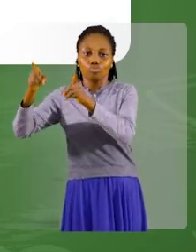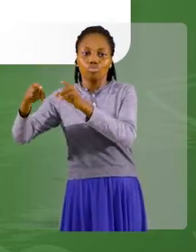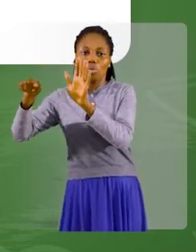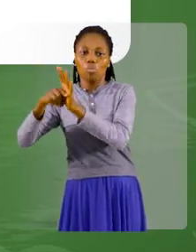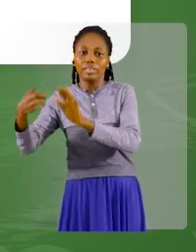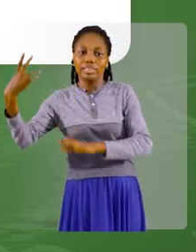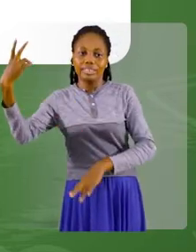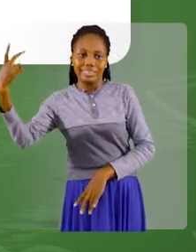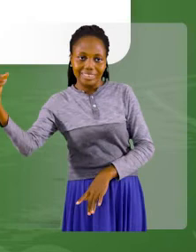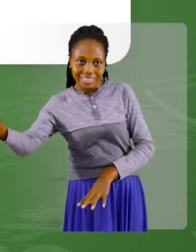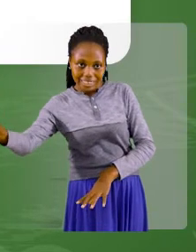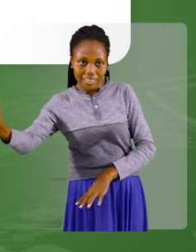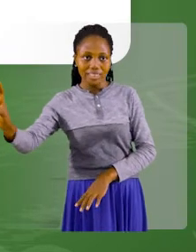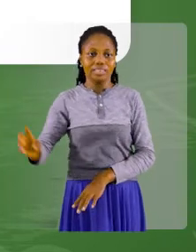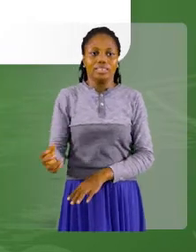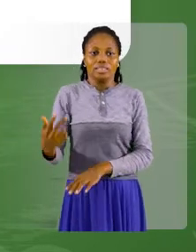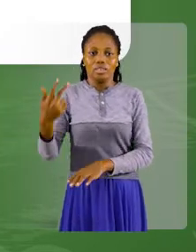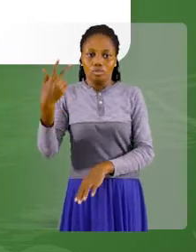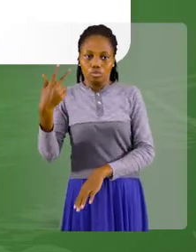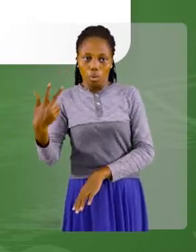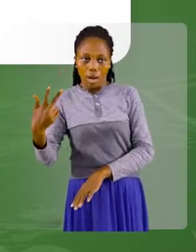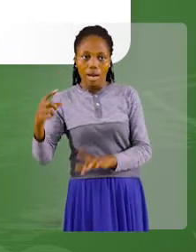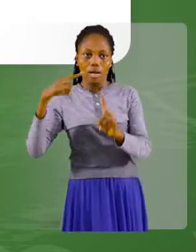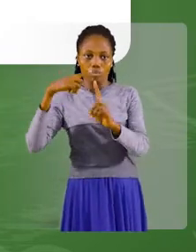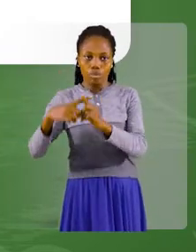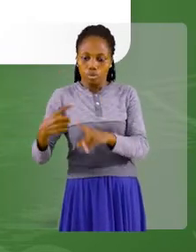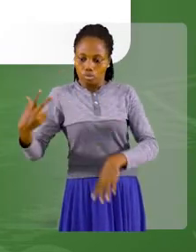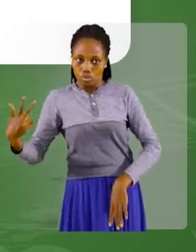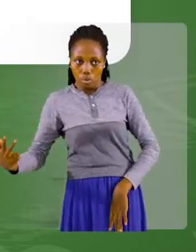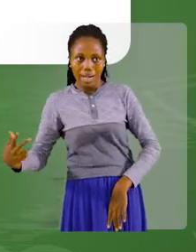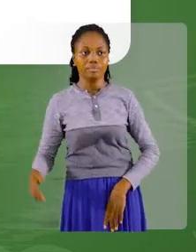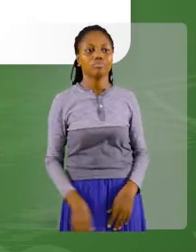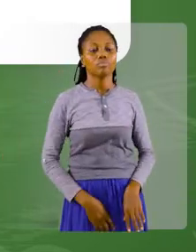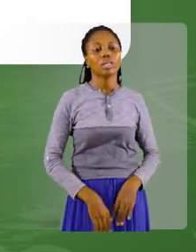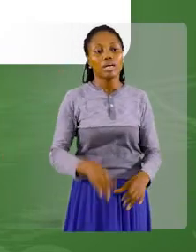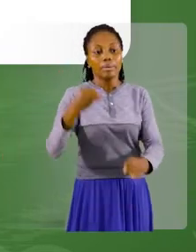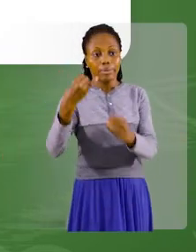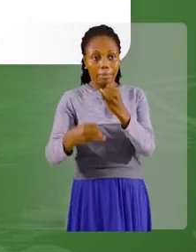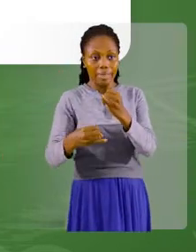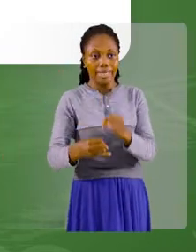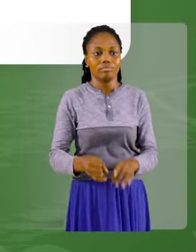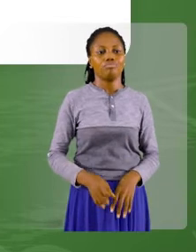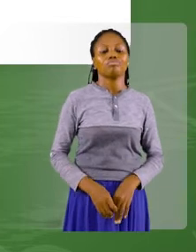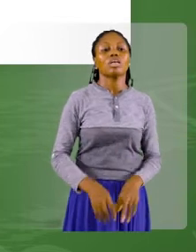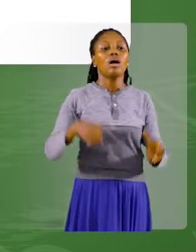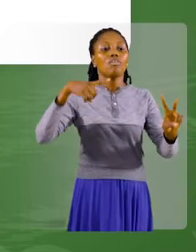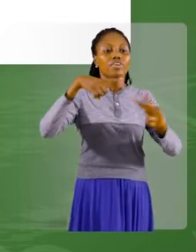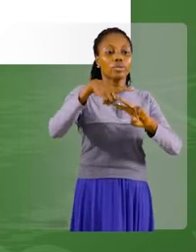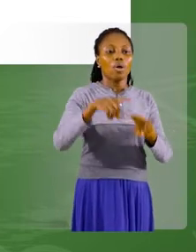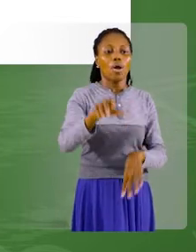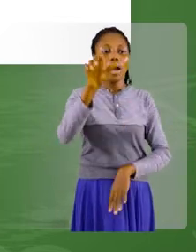Finalement, le vecteur AB plus le vecteur CD a pour coordonnées -4,